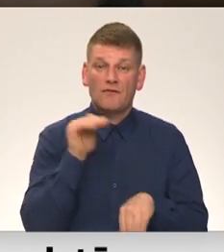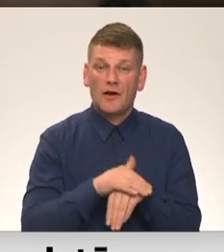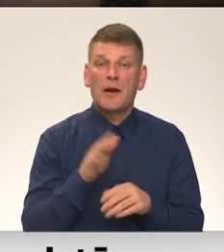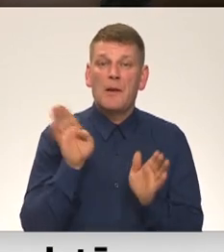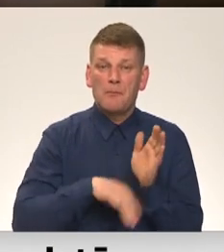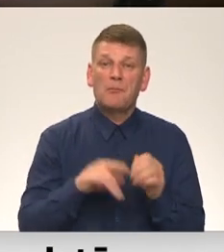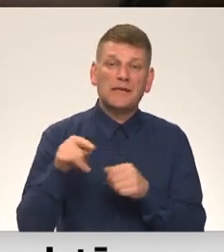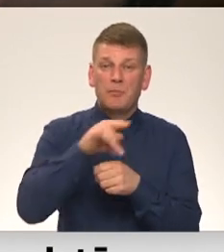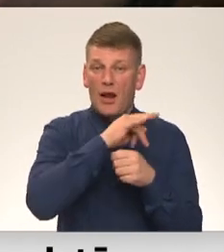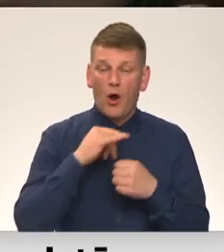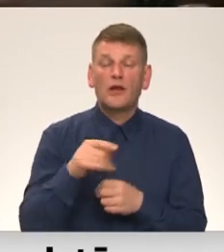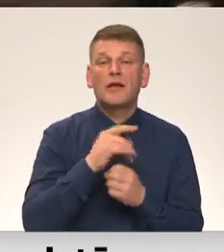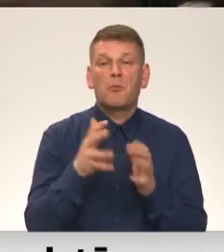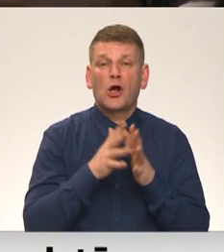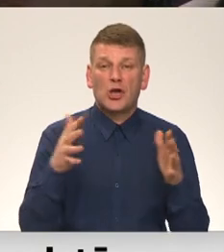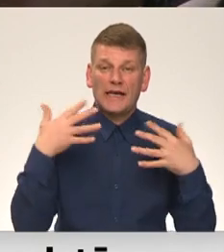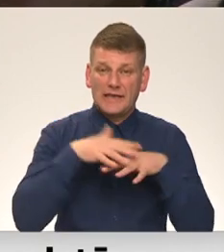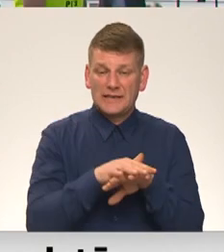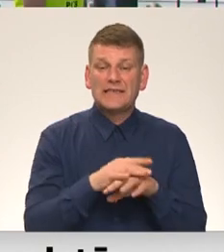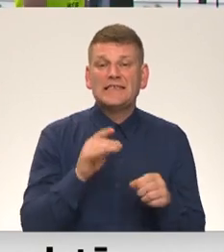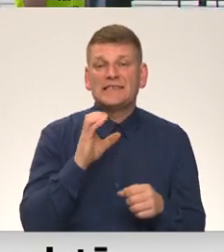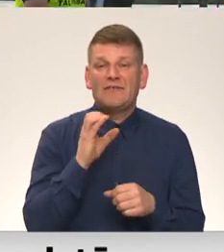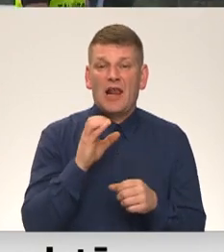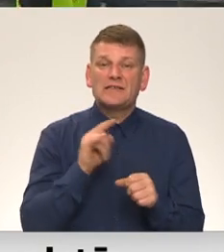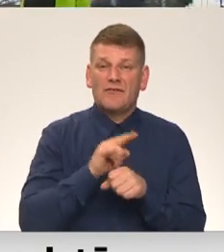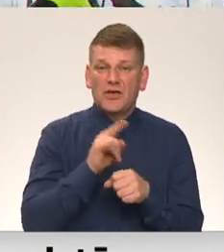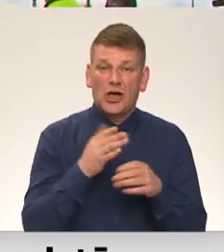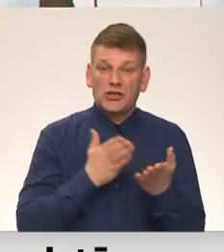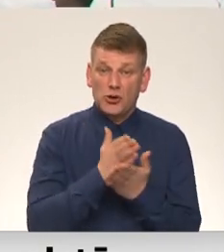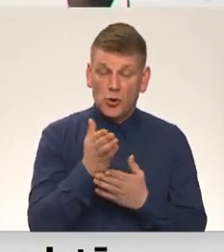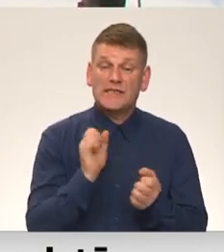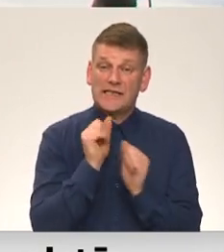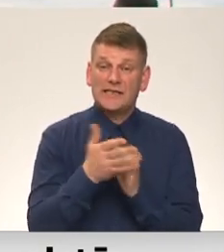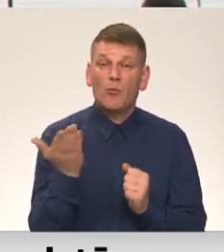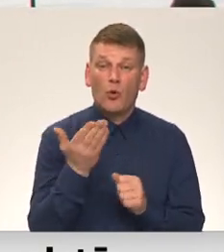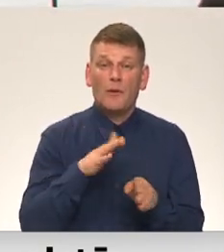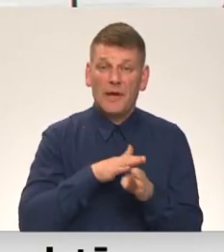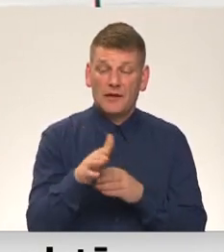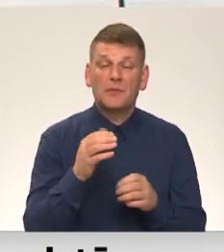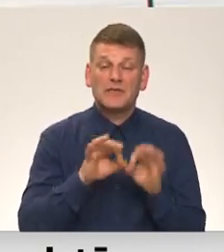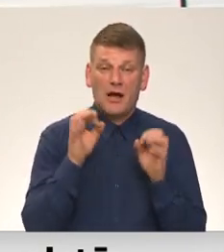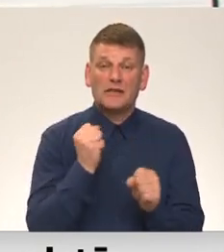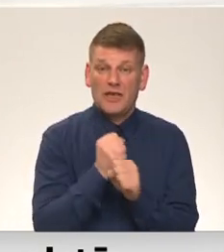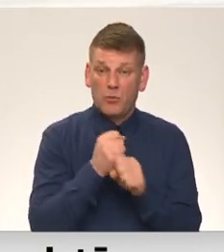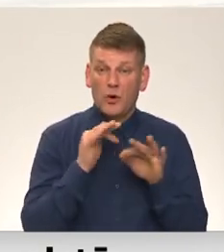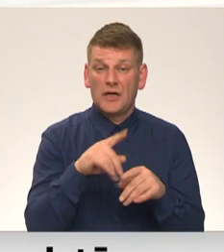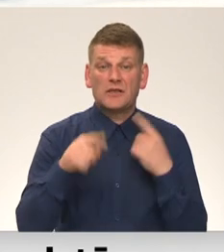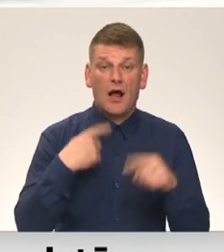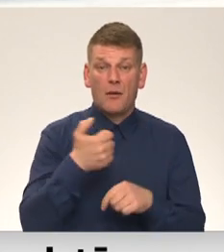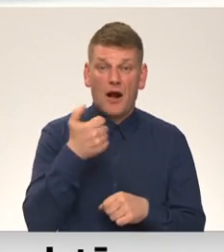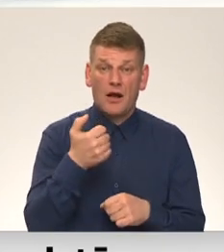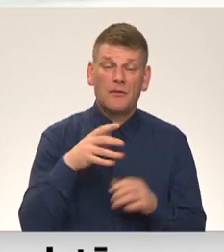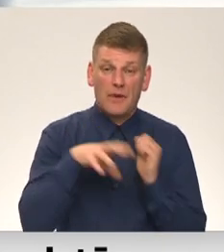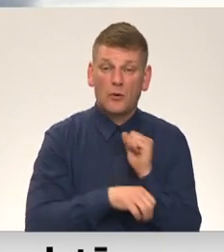bezpilotu gaisa kuģu plašākai integrācijai civilās aviācijas jomā. Paredzēts, ka sistēma, kura pilnībā sāks funkcionēt nākamā gada beigās,